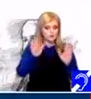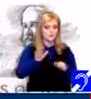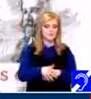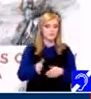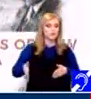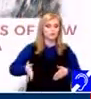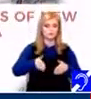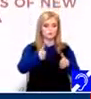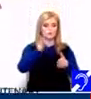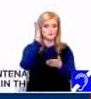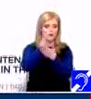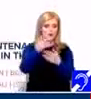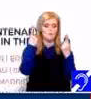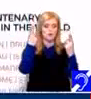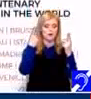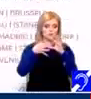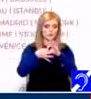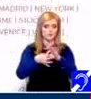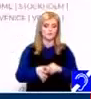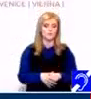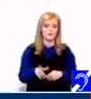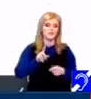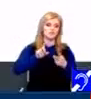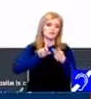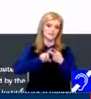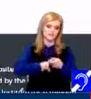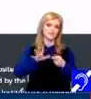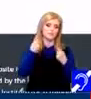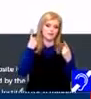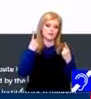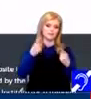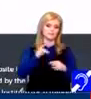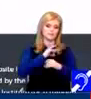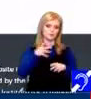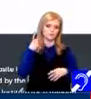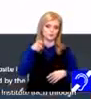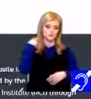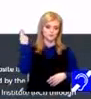grafică Drumul spre Marea Unire, vărnisată la evenimentul de lansare.